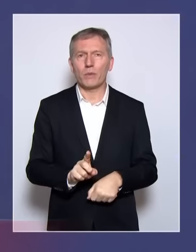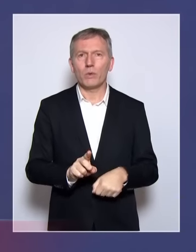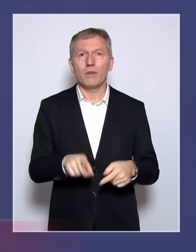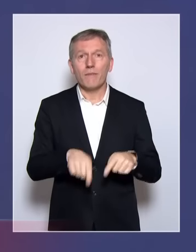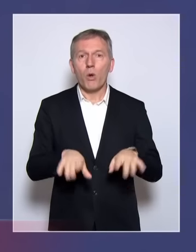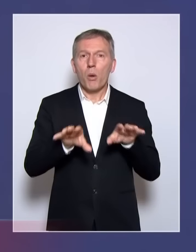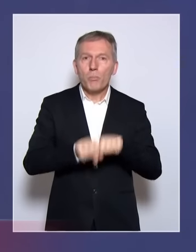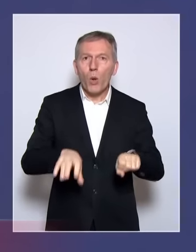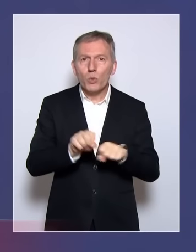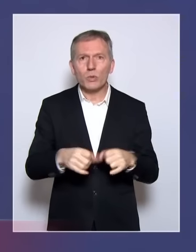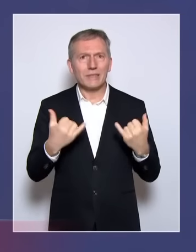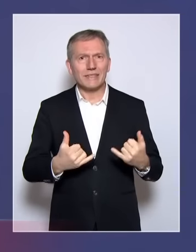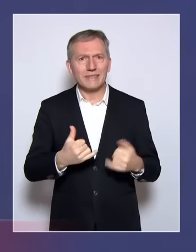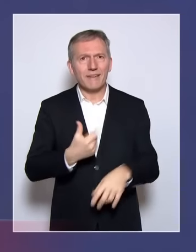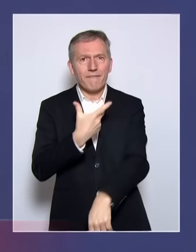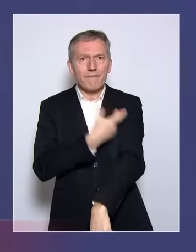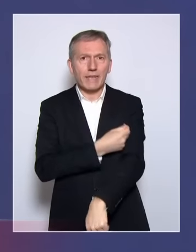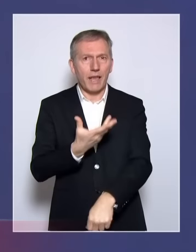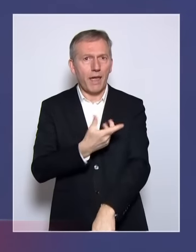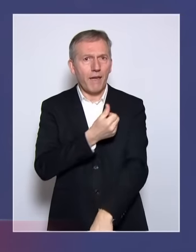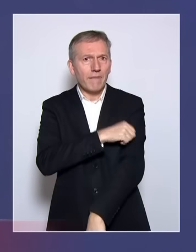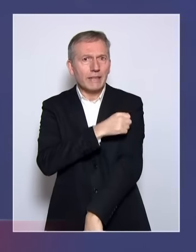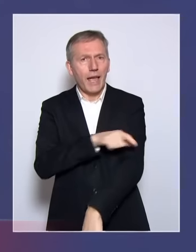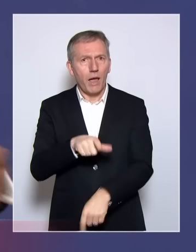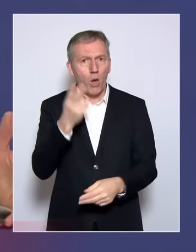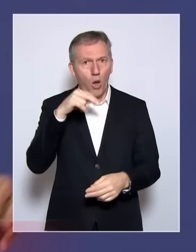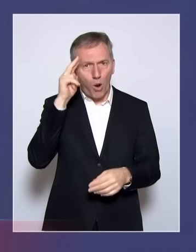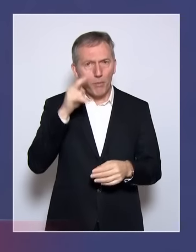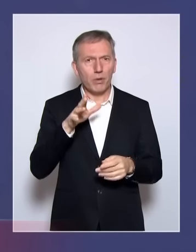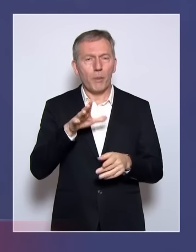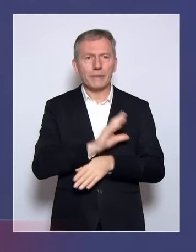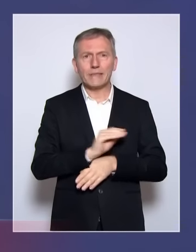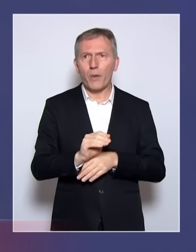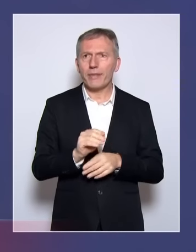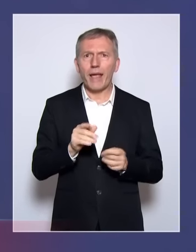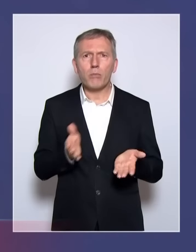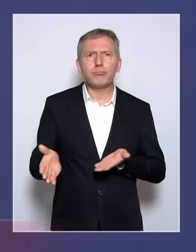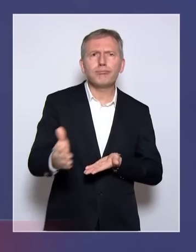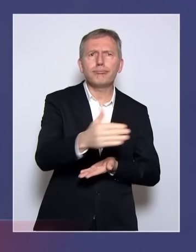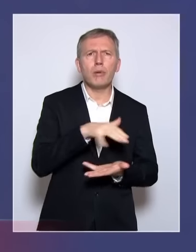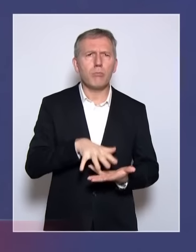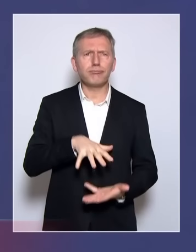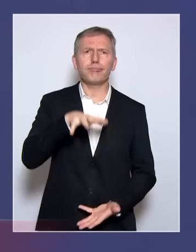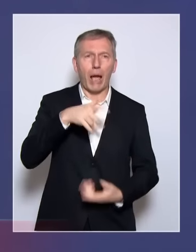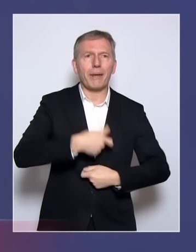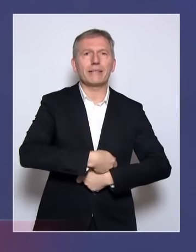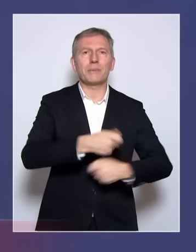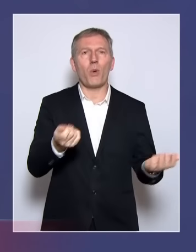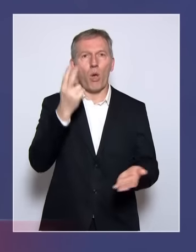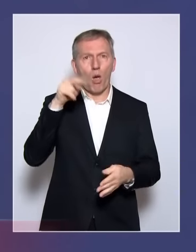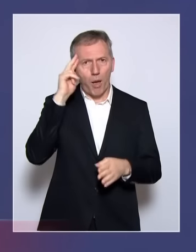Produire des vaccins en Européen, sécuriser les approvisionnements et les distribuer partout en Europe, nous l'avons fait.